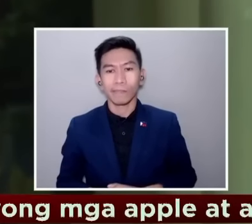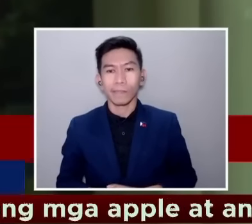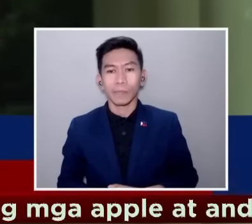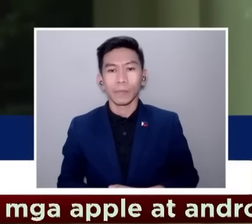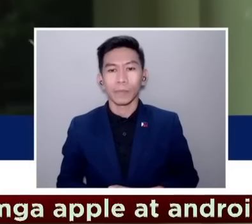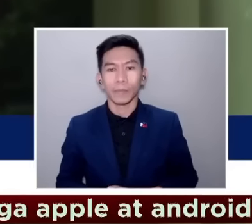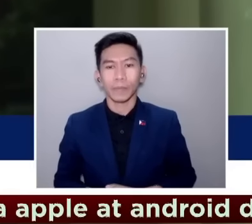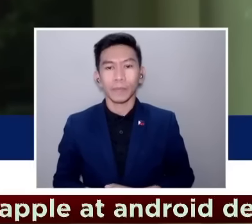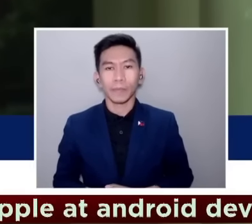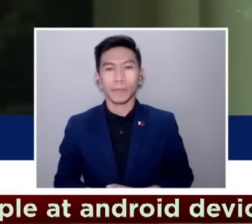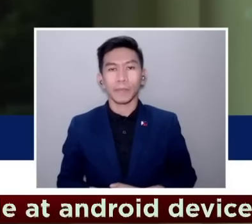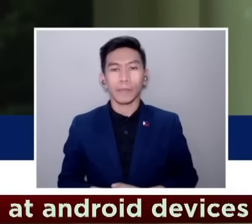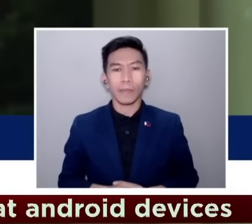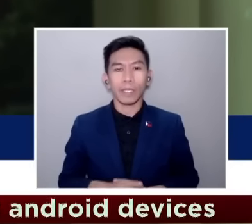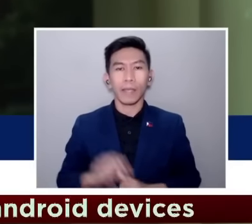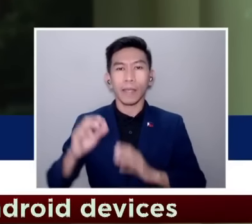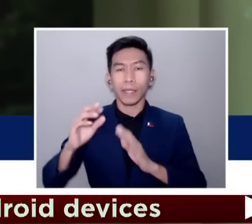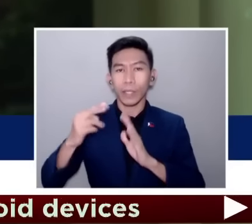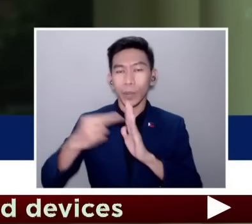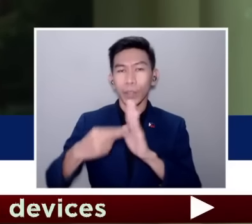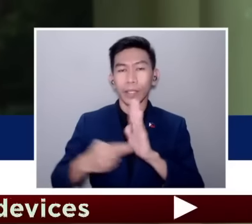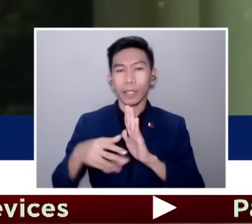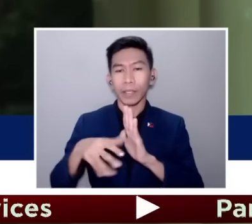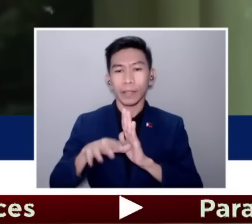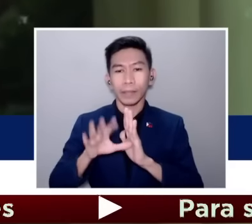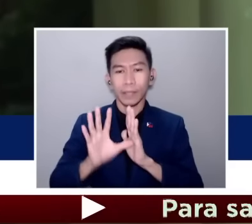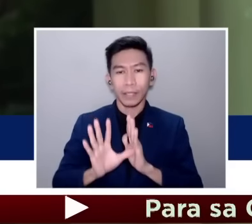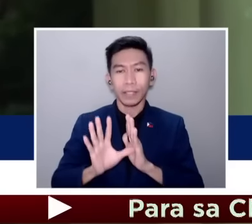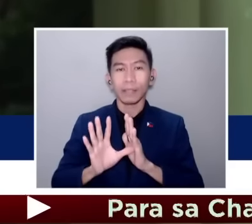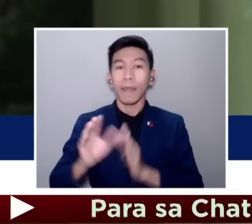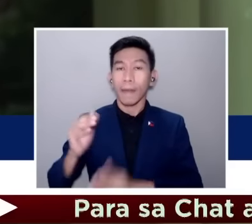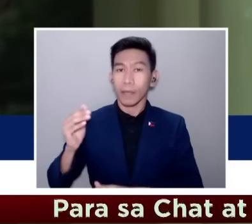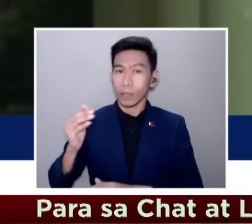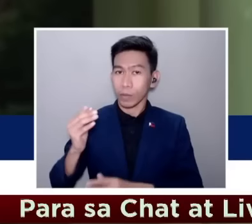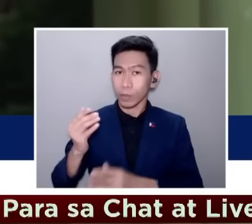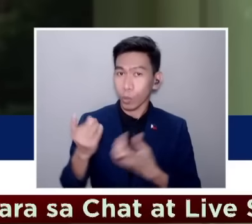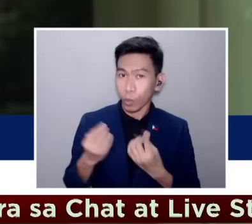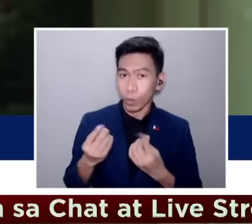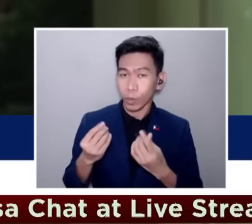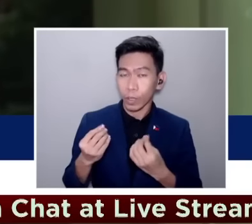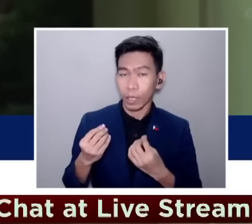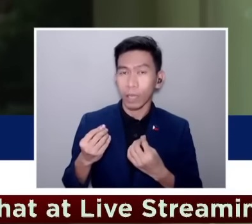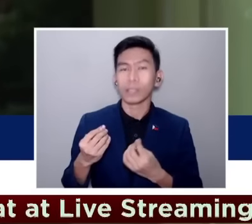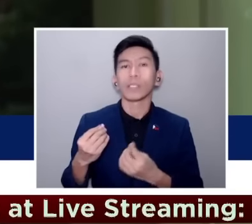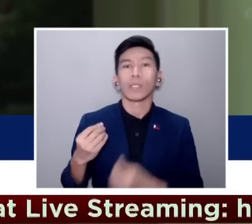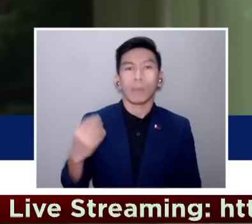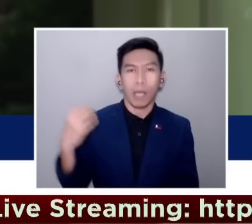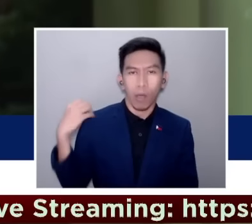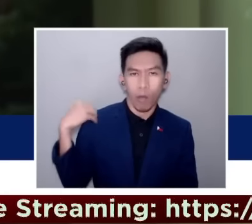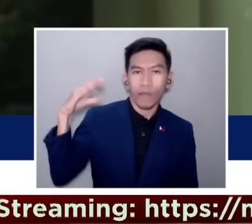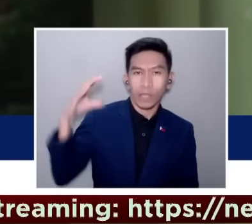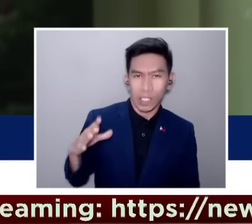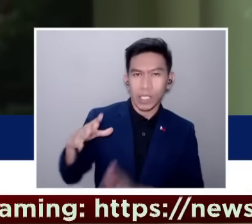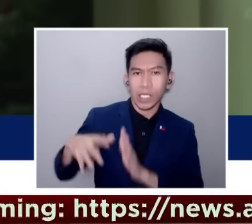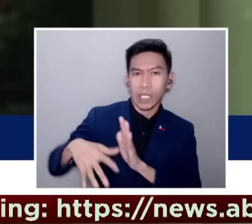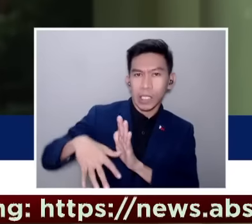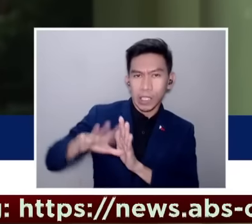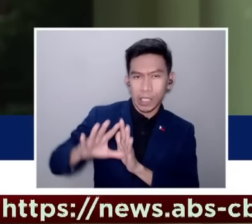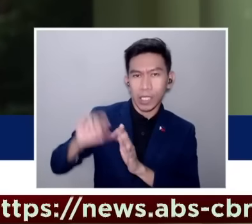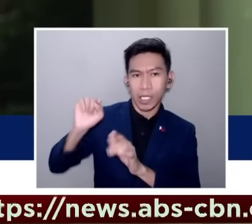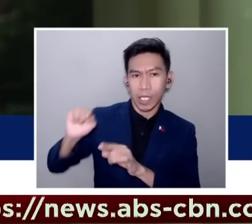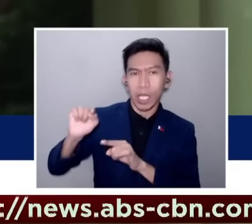Sa protocol ng COMELEC ay talagang ang mga miyembro ng electoral board ang bahala sa batch